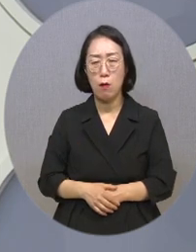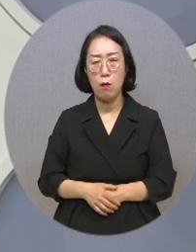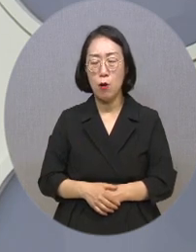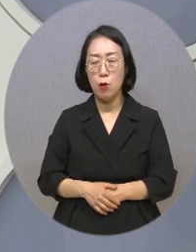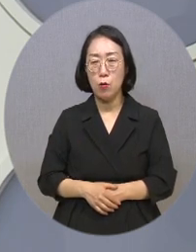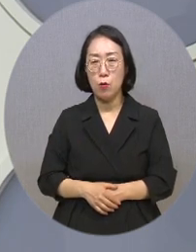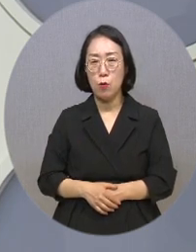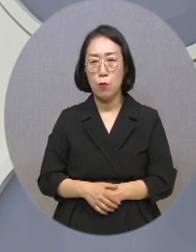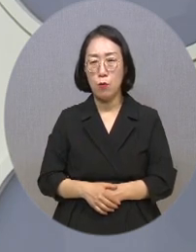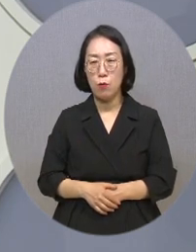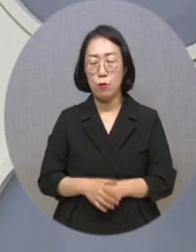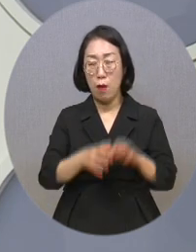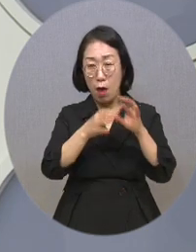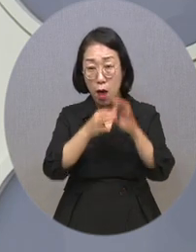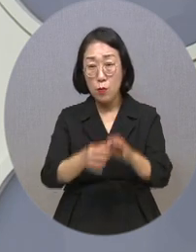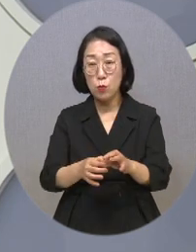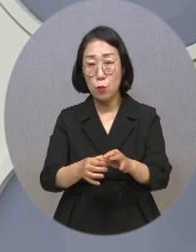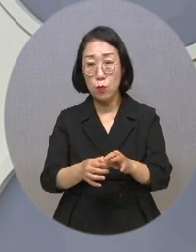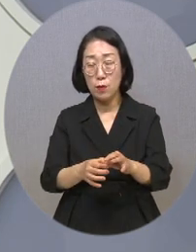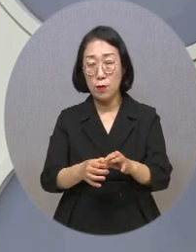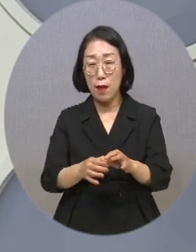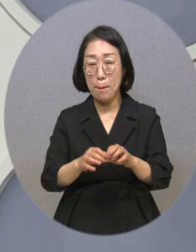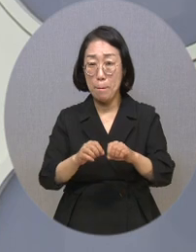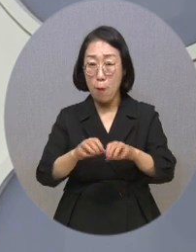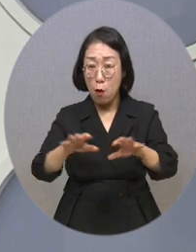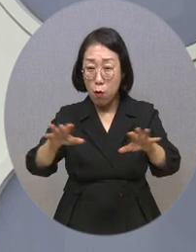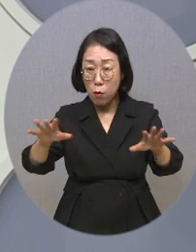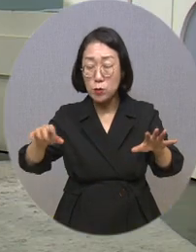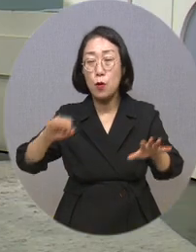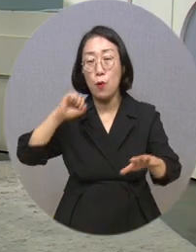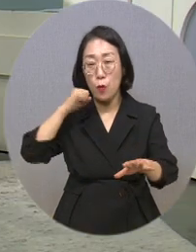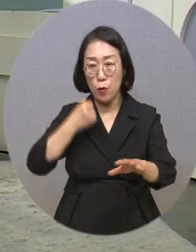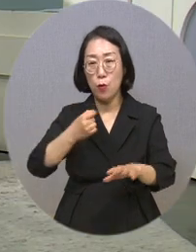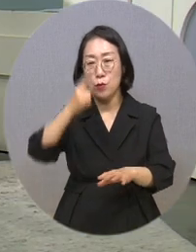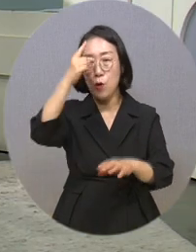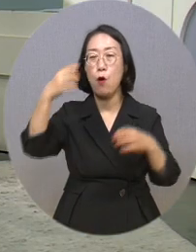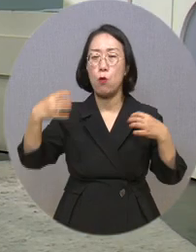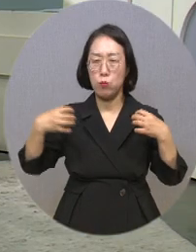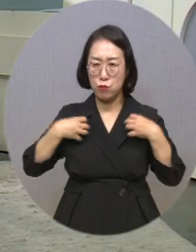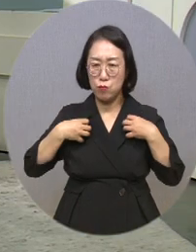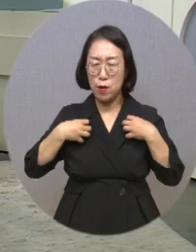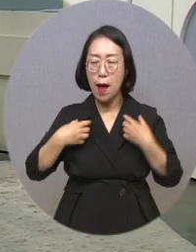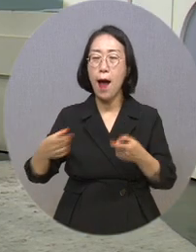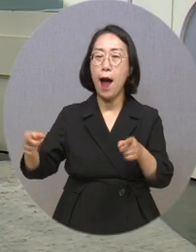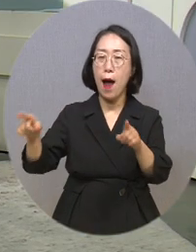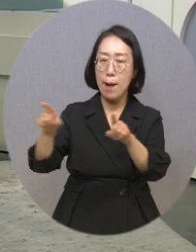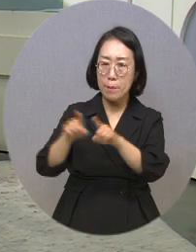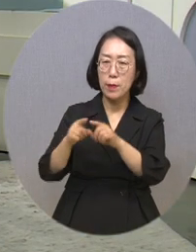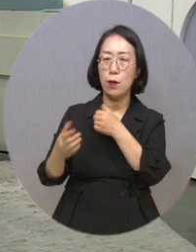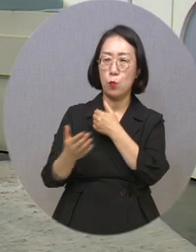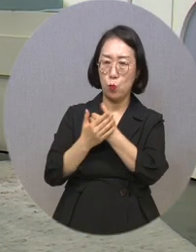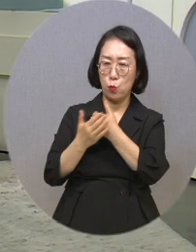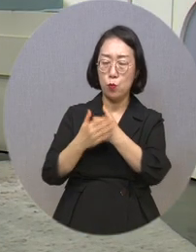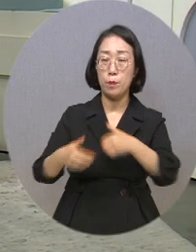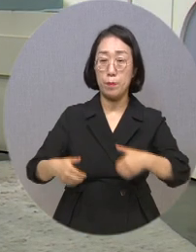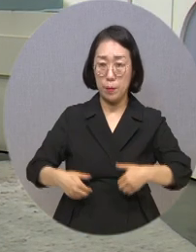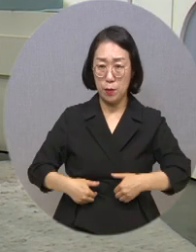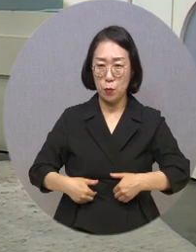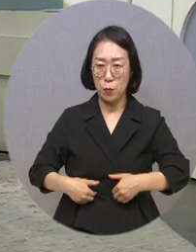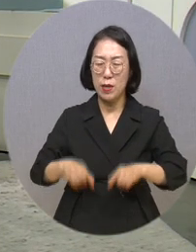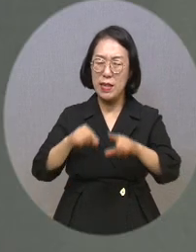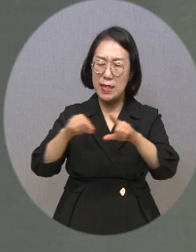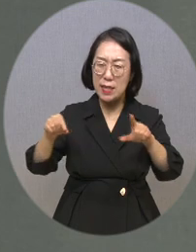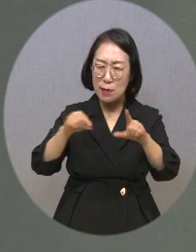어렵잖아요. 그러니까 국가가 같이 하자 예산으로 해서 그러면 그 예산은 같이 할 수도 있는 그런 정도로는 이제 도움을 주고